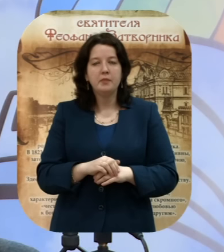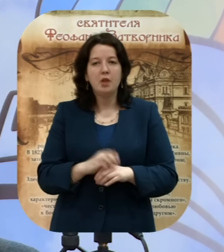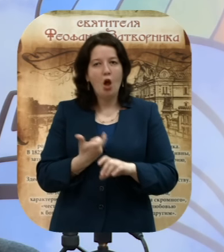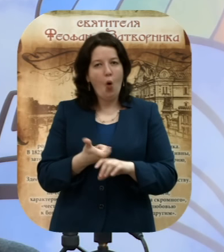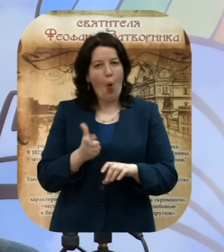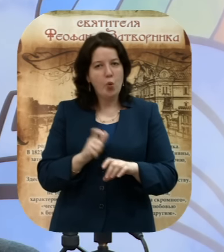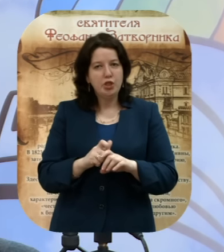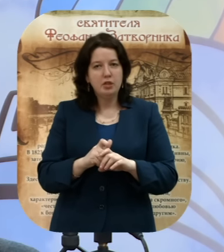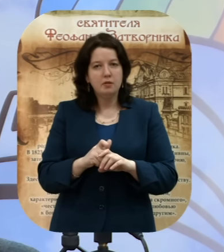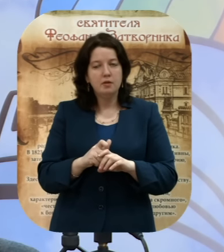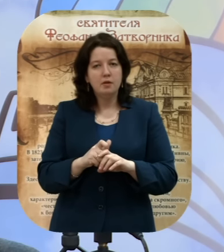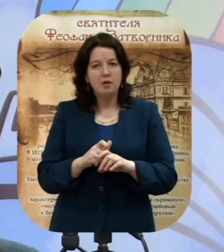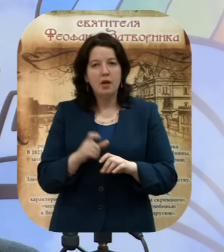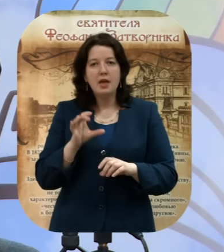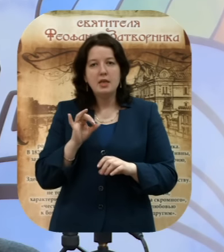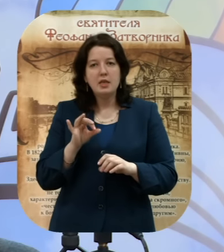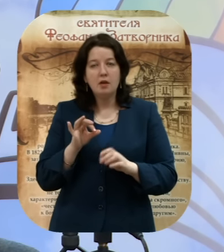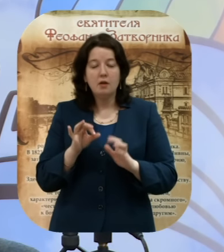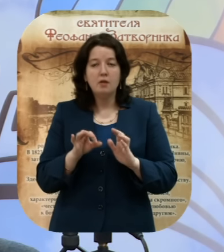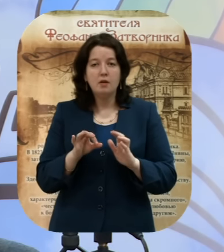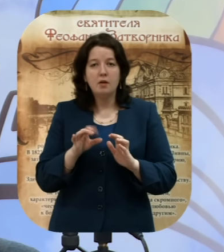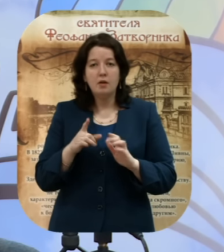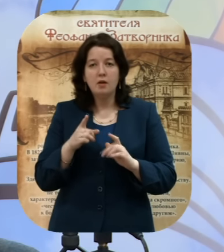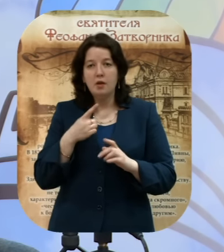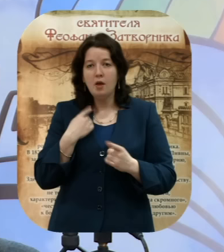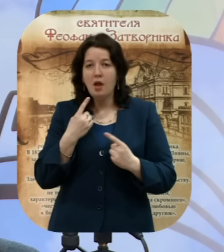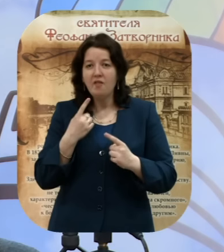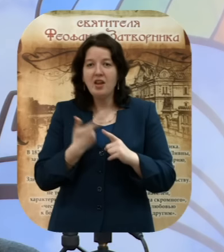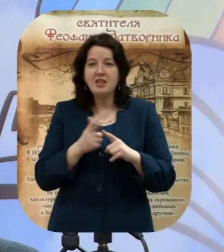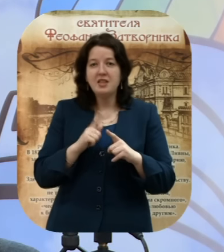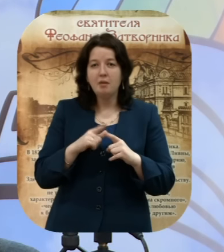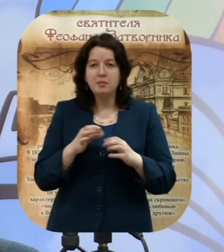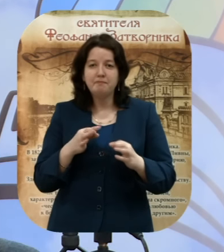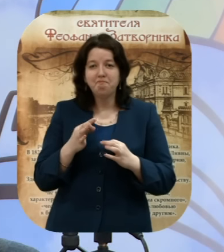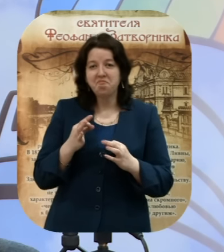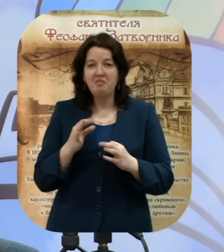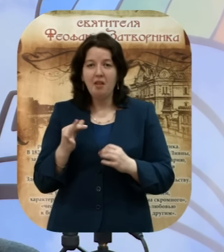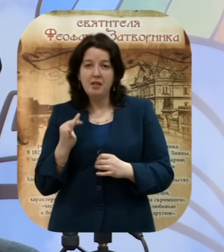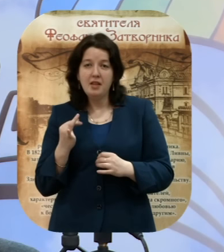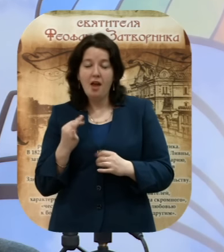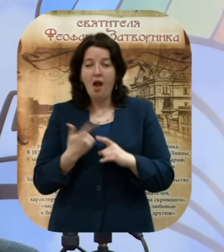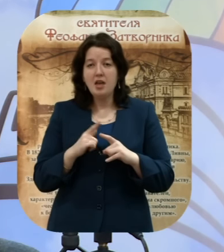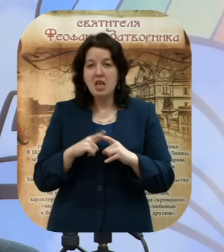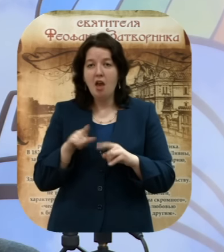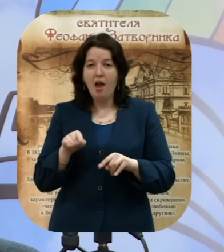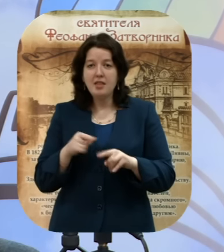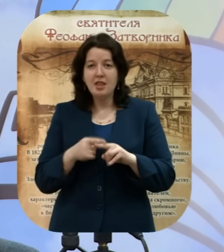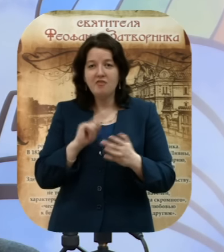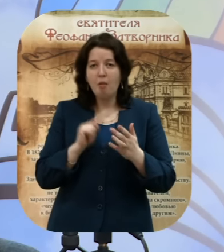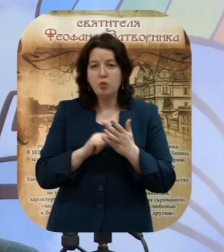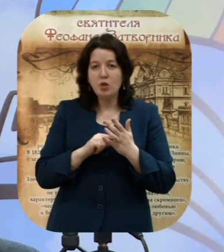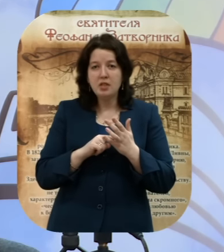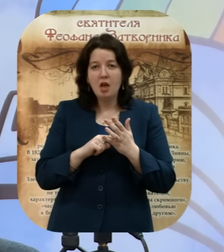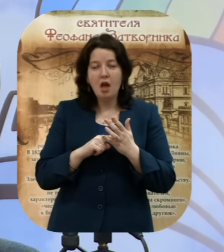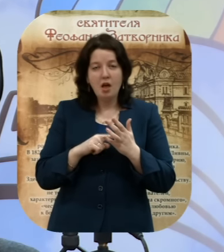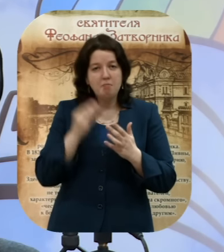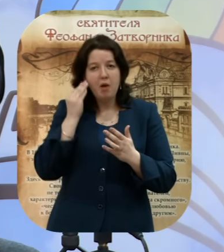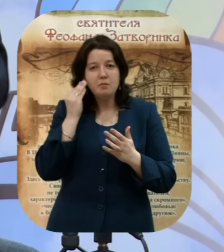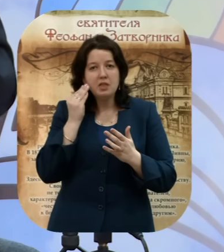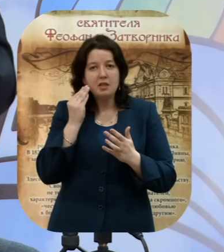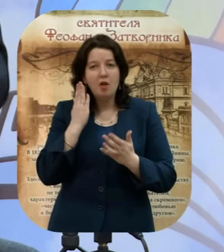Очень, я вам скажу, и звучит очень интригующе этот вопрос, и он по существу является, может быть,